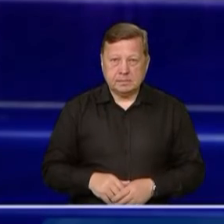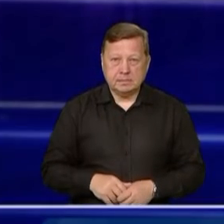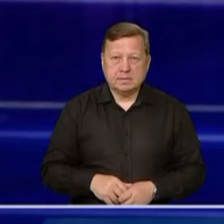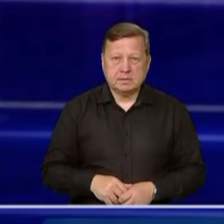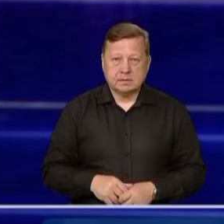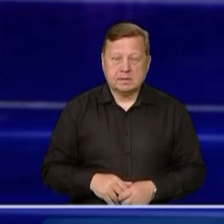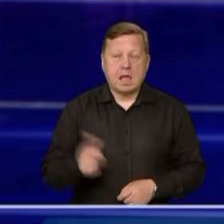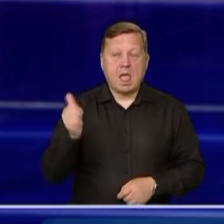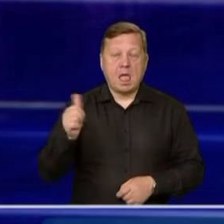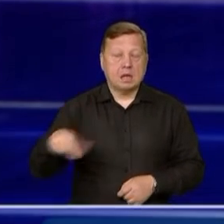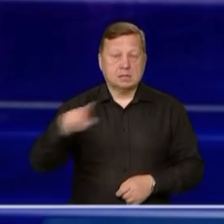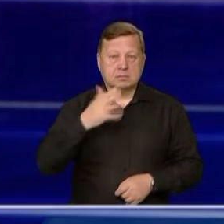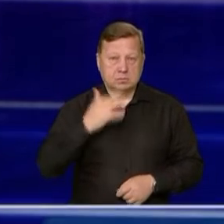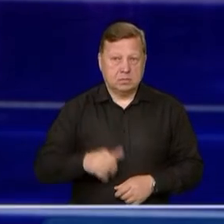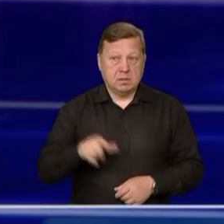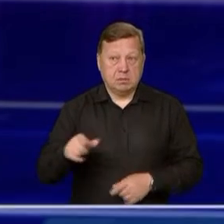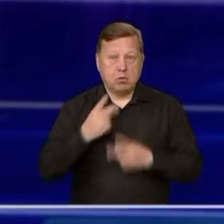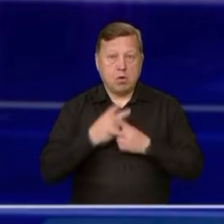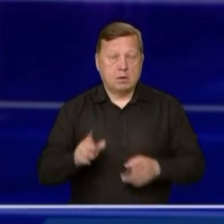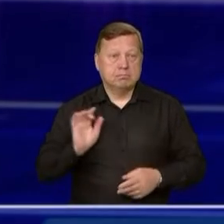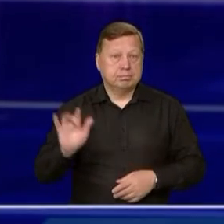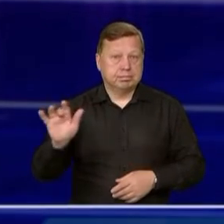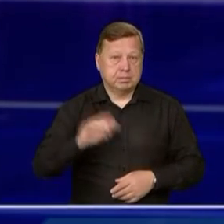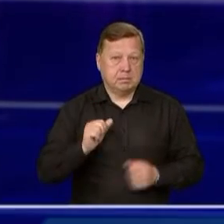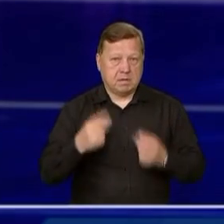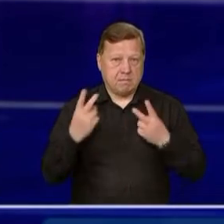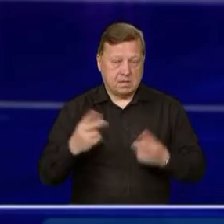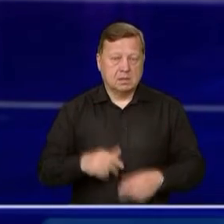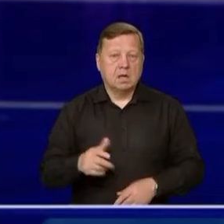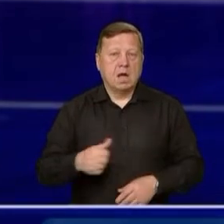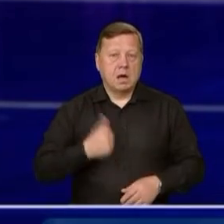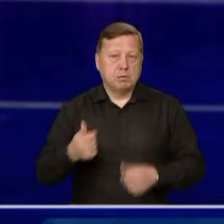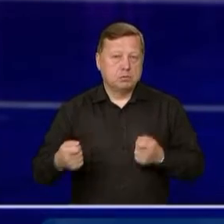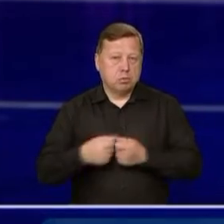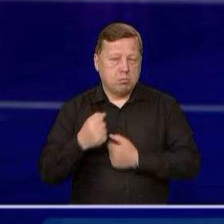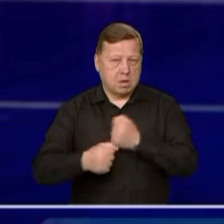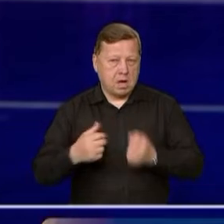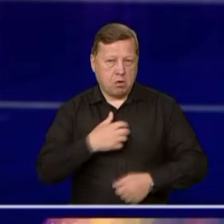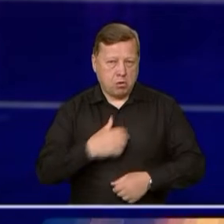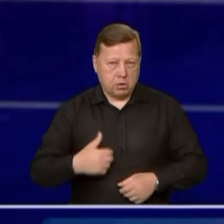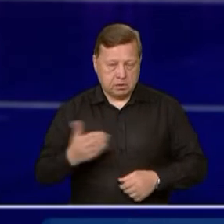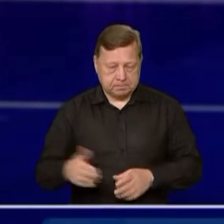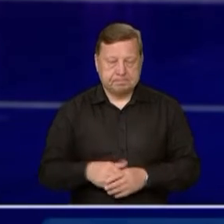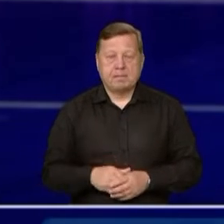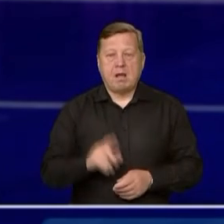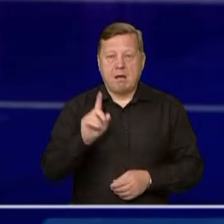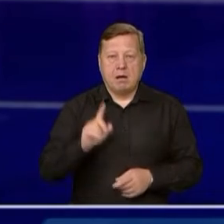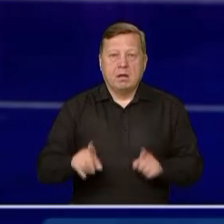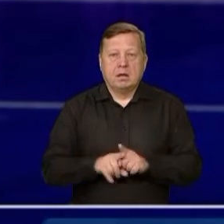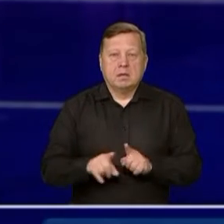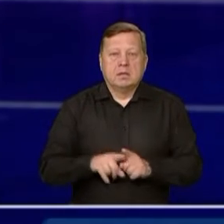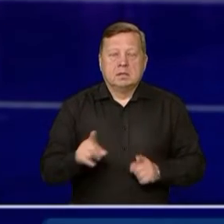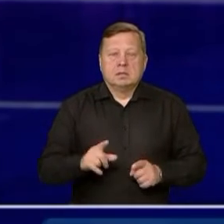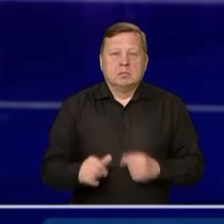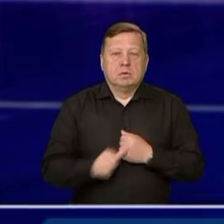Jak podkreślają eksperci, ma ogromną wagę nie tylko na współpracę gospodarczą, która się przecież rozwija między naszymi krajami, ale także